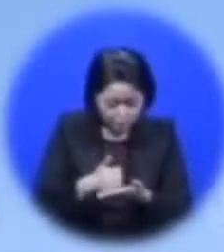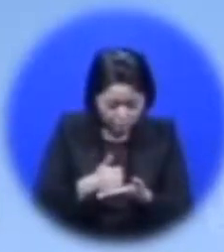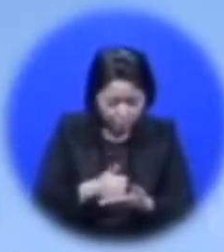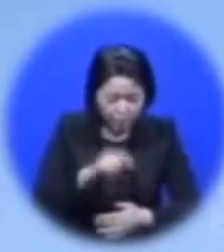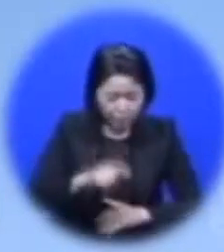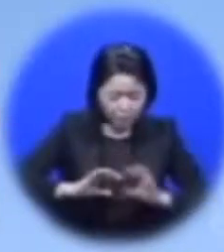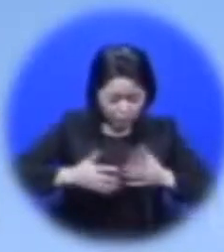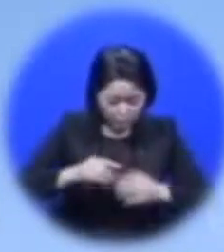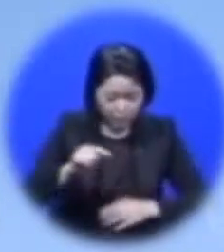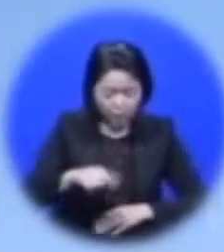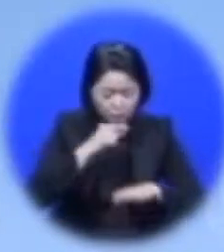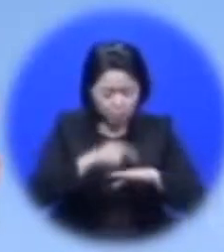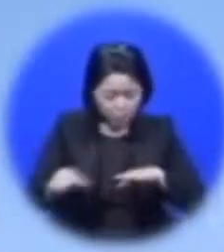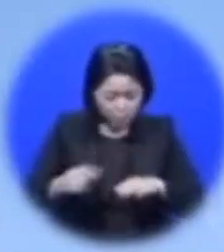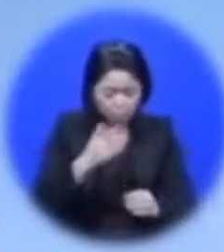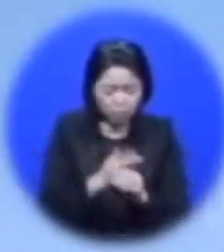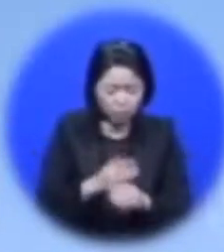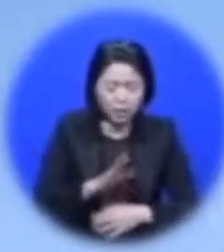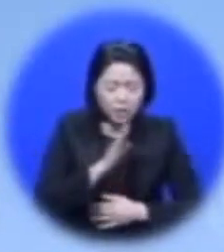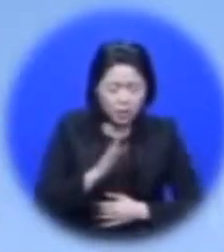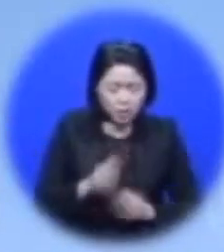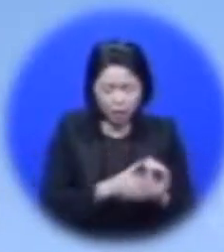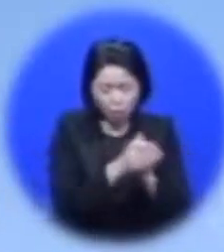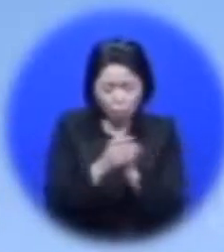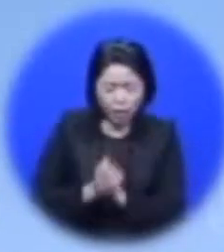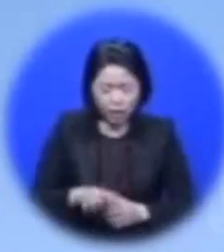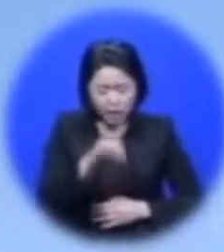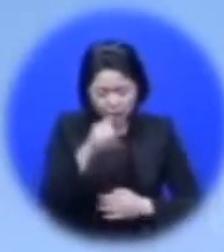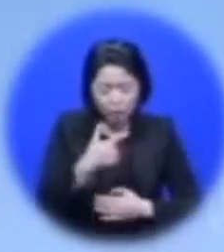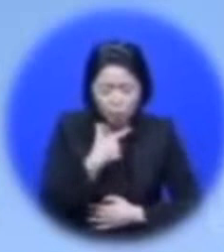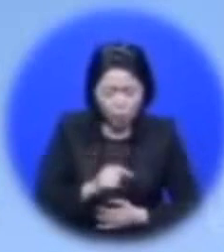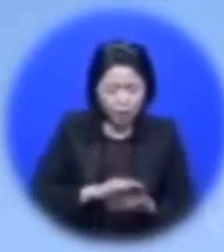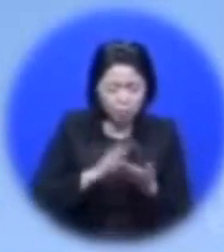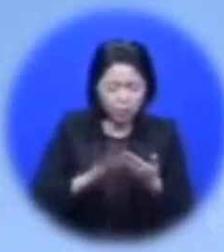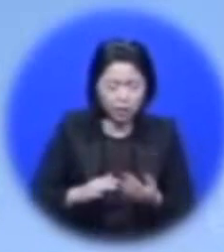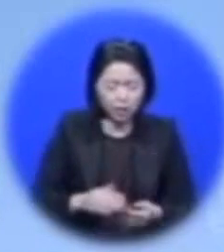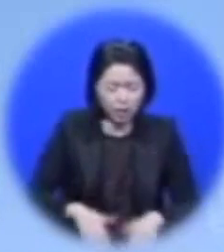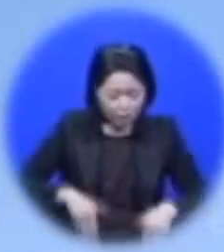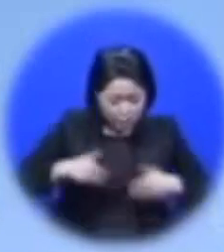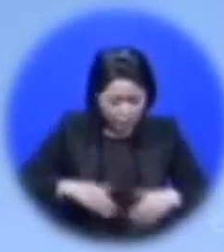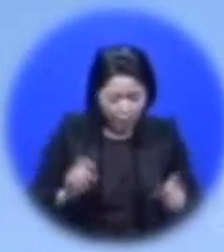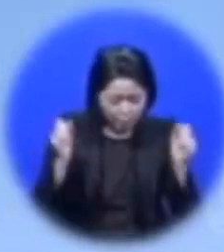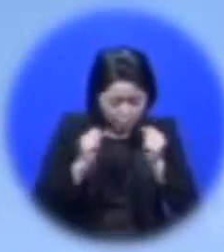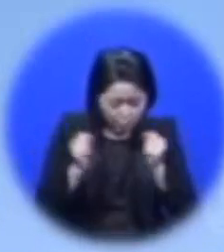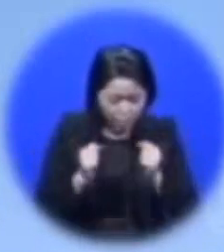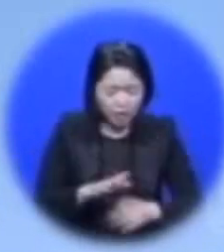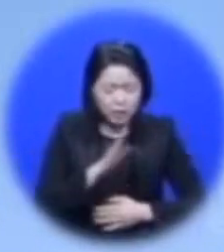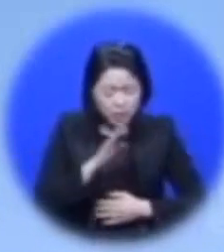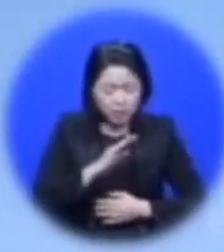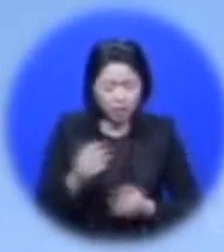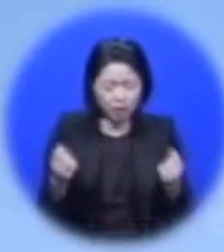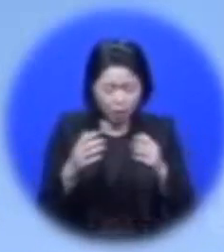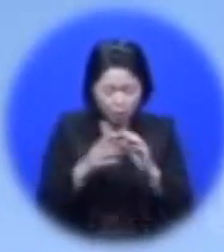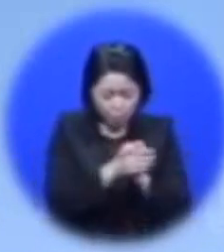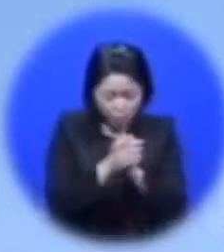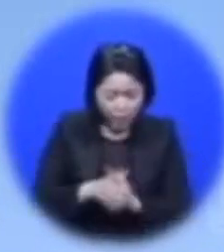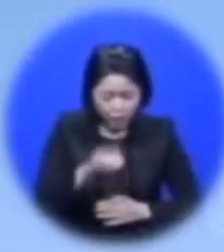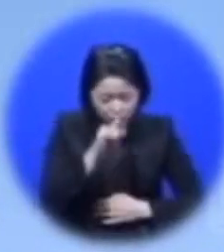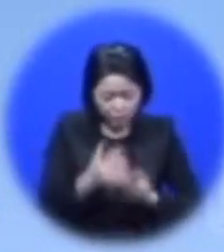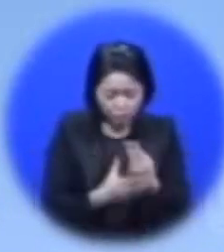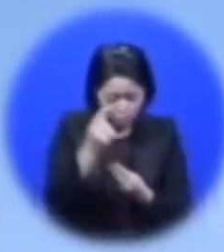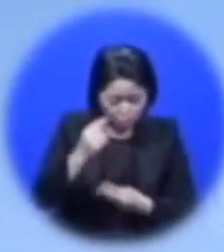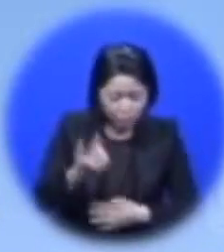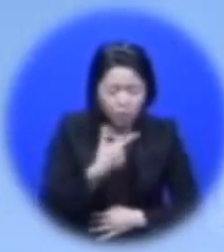이 나라 이 민족 가운데 진정한 화해가 있기를 원합니다. 남북 간에 진정한 화해가 있기를 원합니다. 통일이